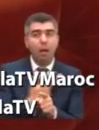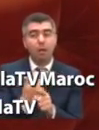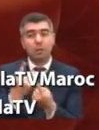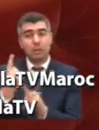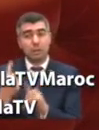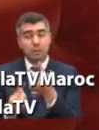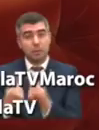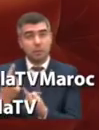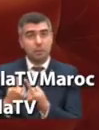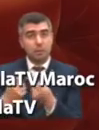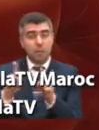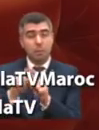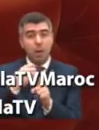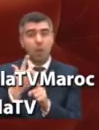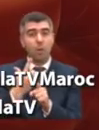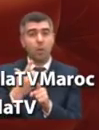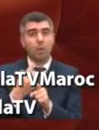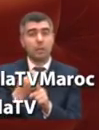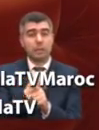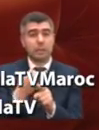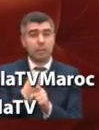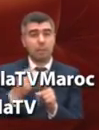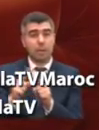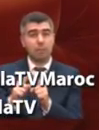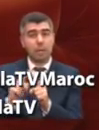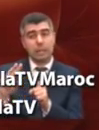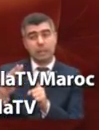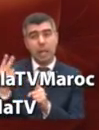حنا في المستشفى ديال المستوى الثاني.